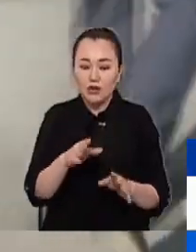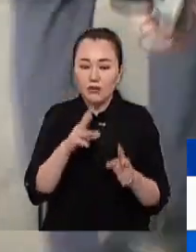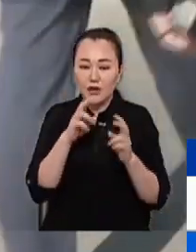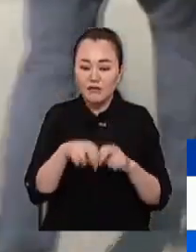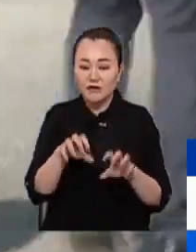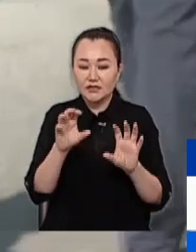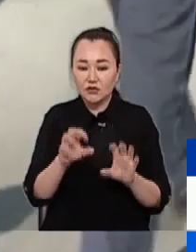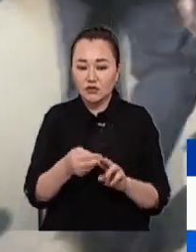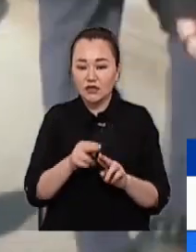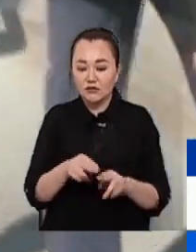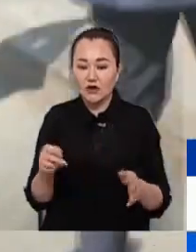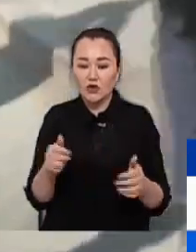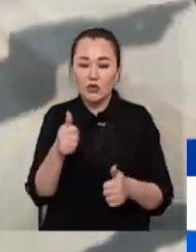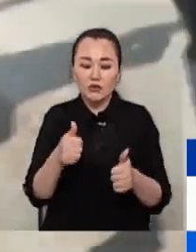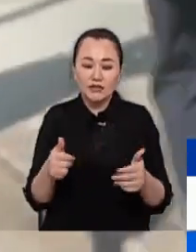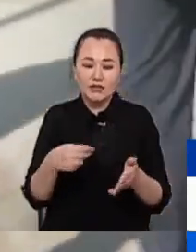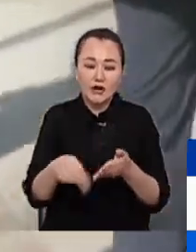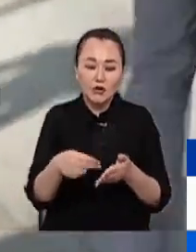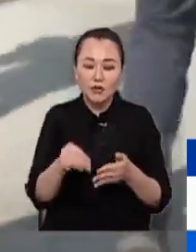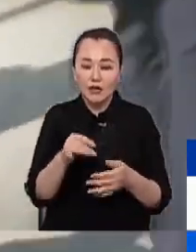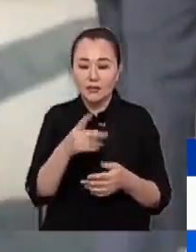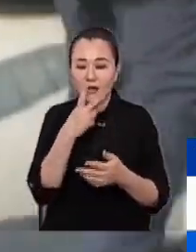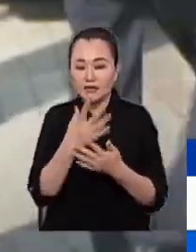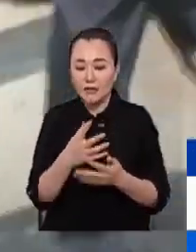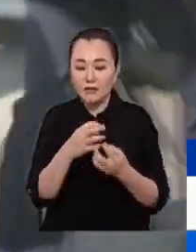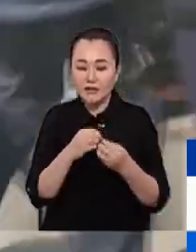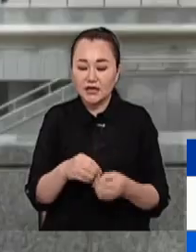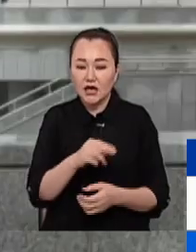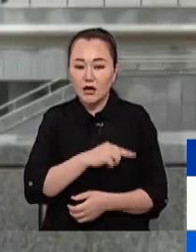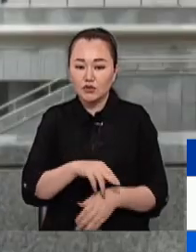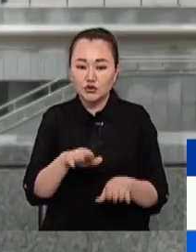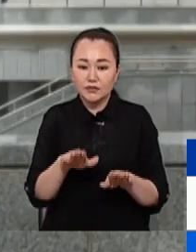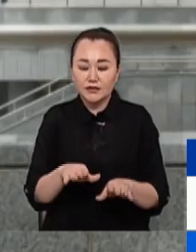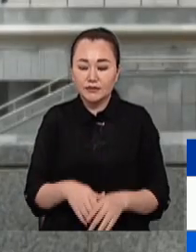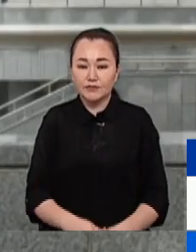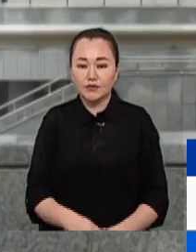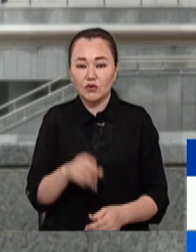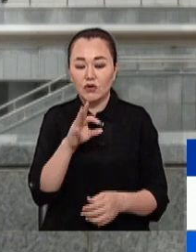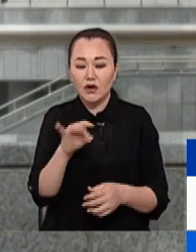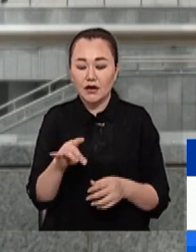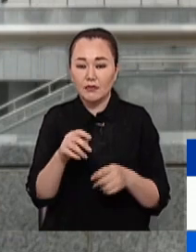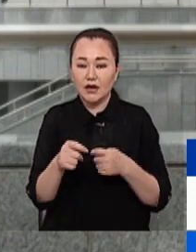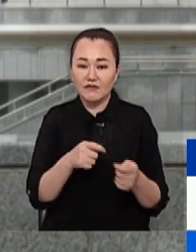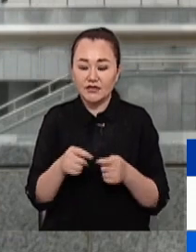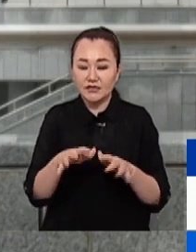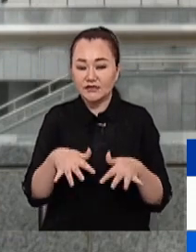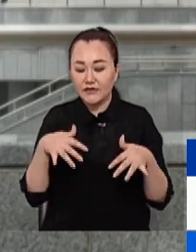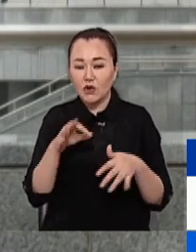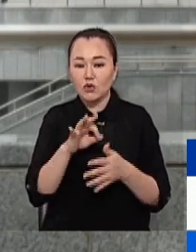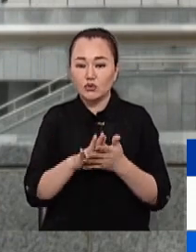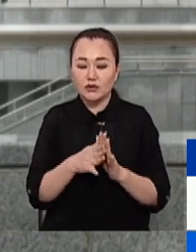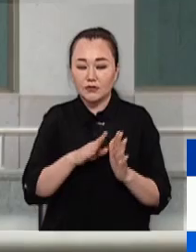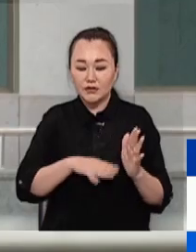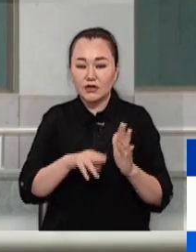проверка законности данного конкурса закупок, но и предоставление постоянных рабочих мест. В кулуарах правительства о ситуации с